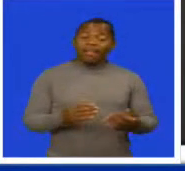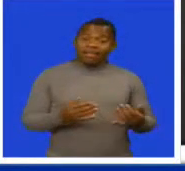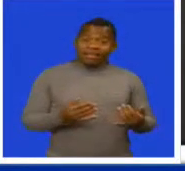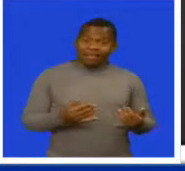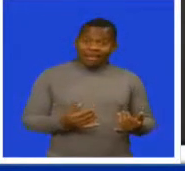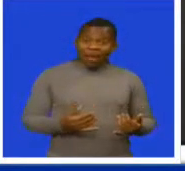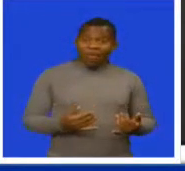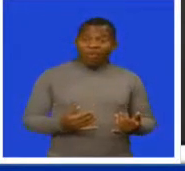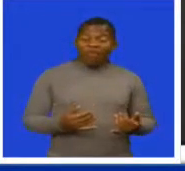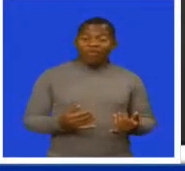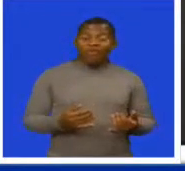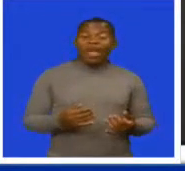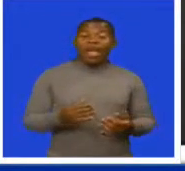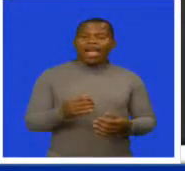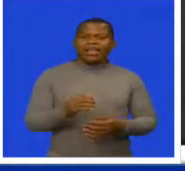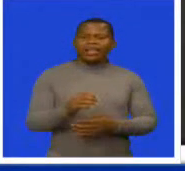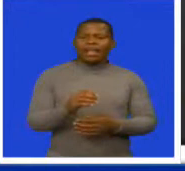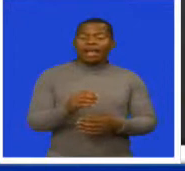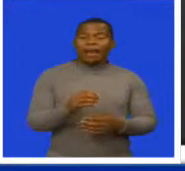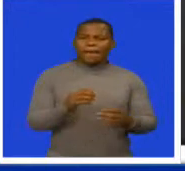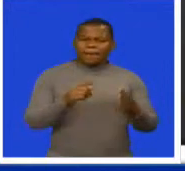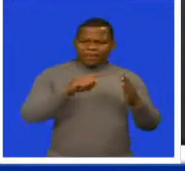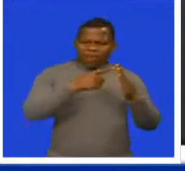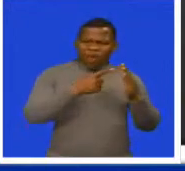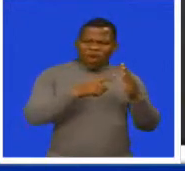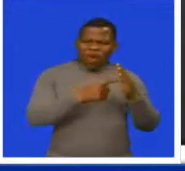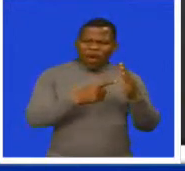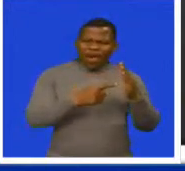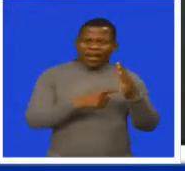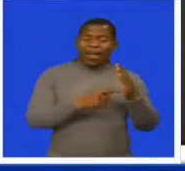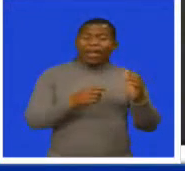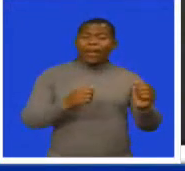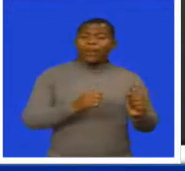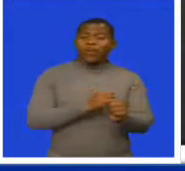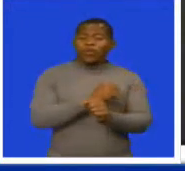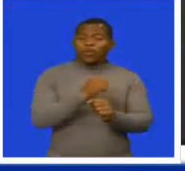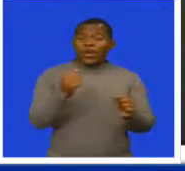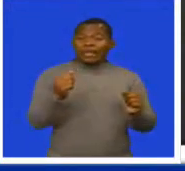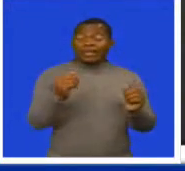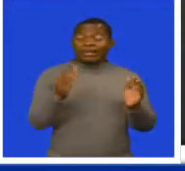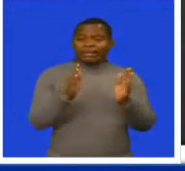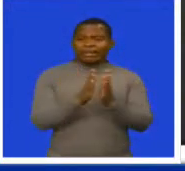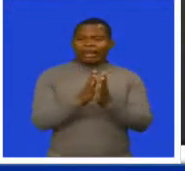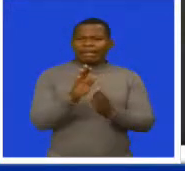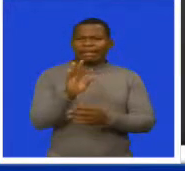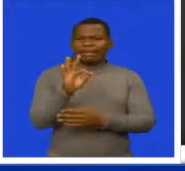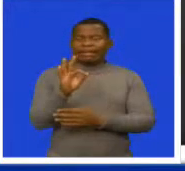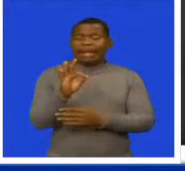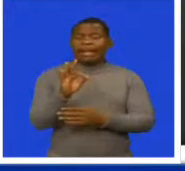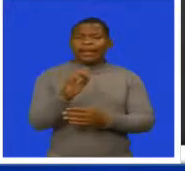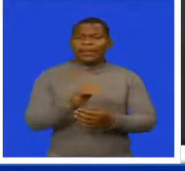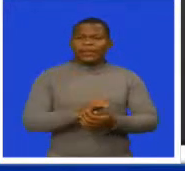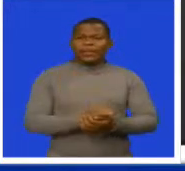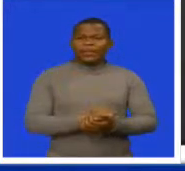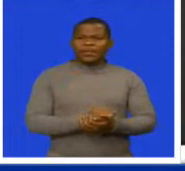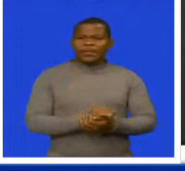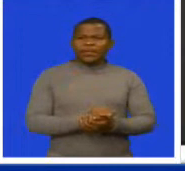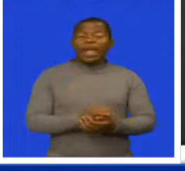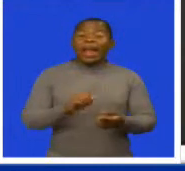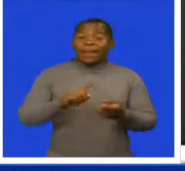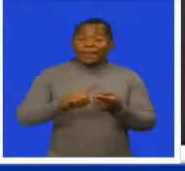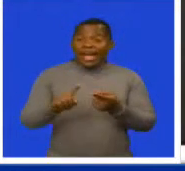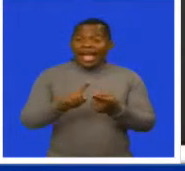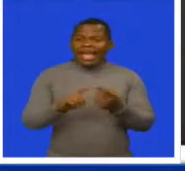ngemuva kwemidlalo lengu 13. Kanzi ke ilandzelwa ngiCorrectional Services ngamaphuzu la 40, kanzi bona badlale imidlalo